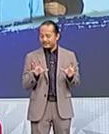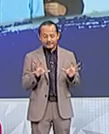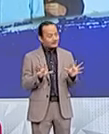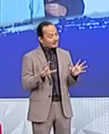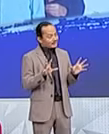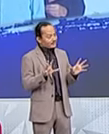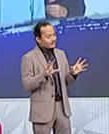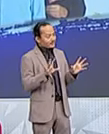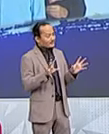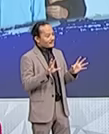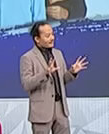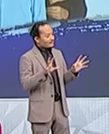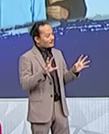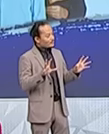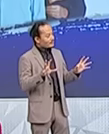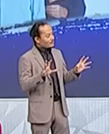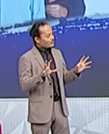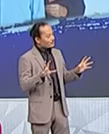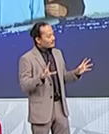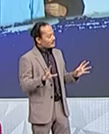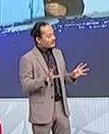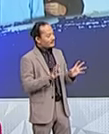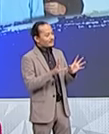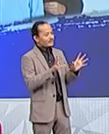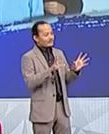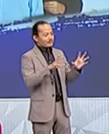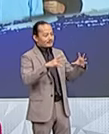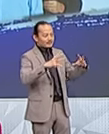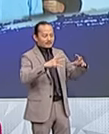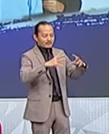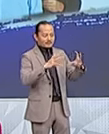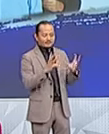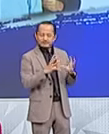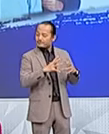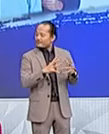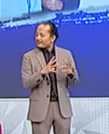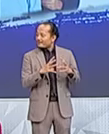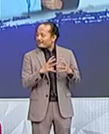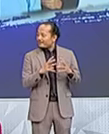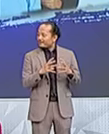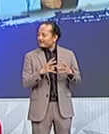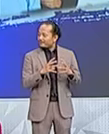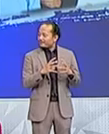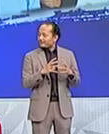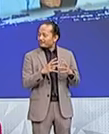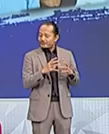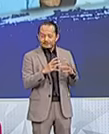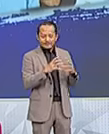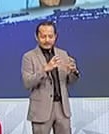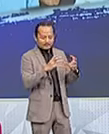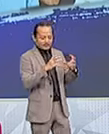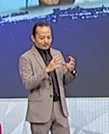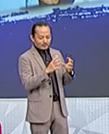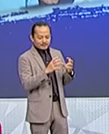publikelihatnya gitu tapi ada upaya untuk menjadikan mereka dalam satu klustter ada upaya untuk